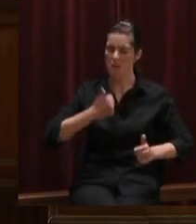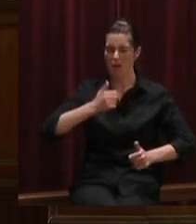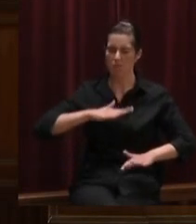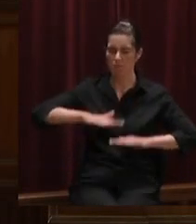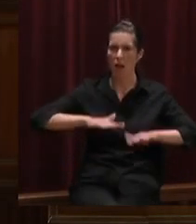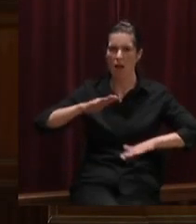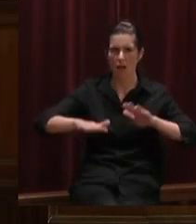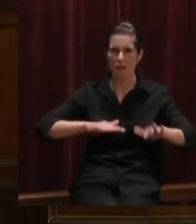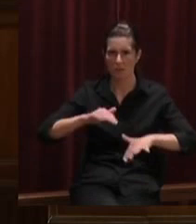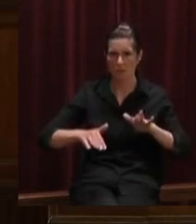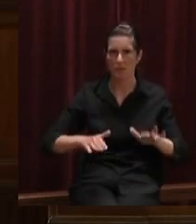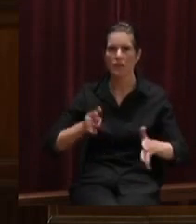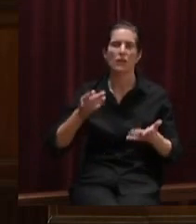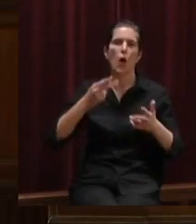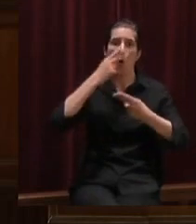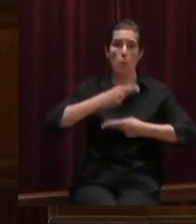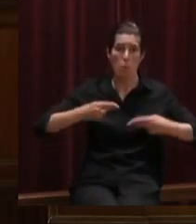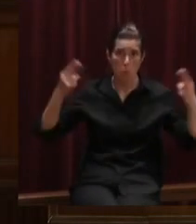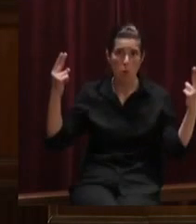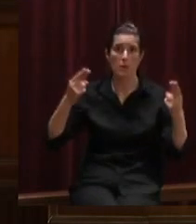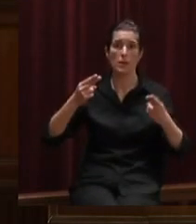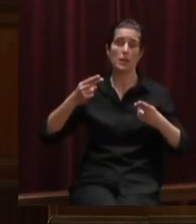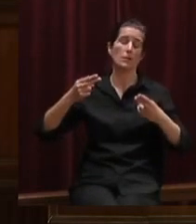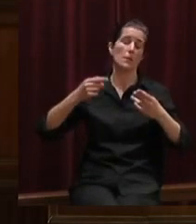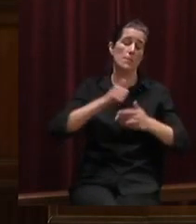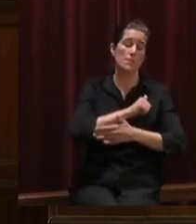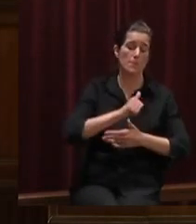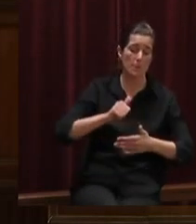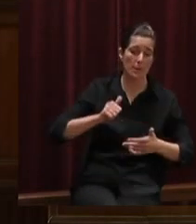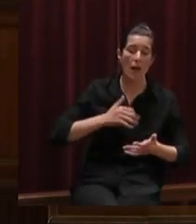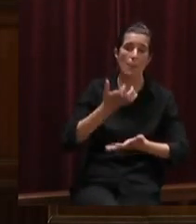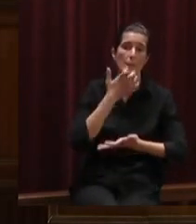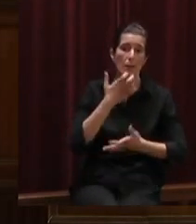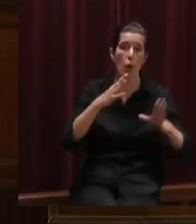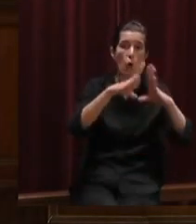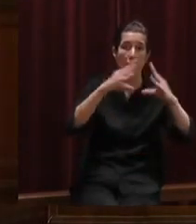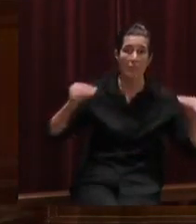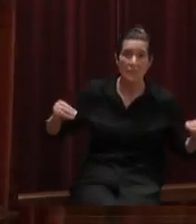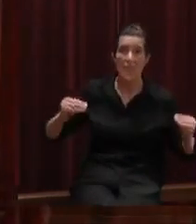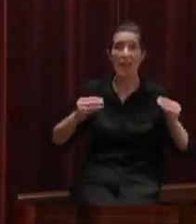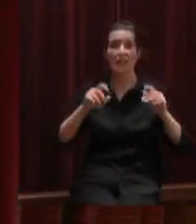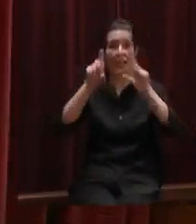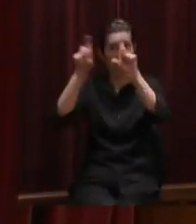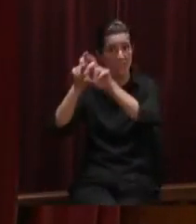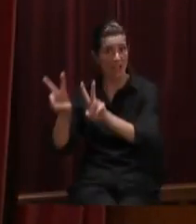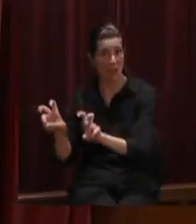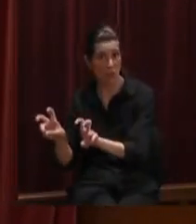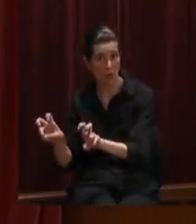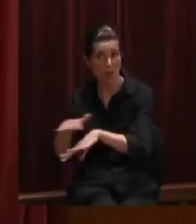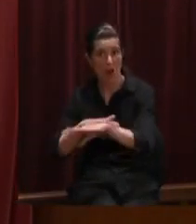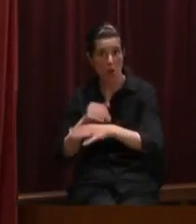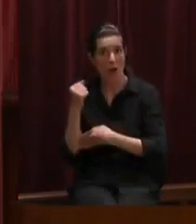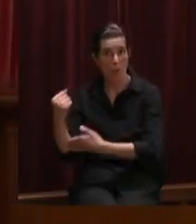els mecanismes en marxa, els que té la universitat i els clústers en què col·laboren els sectors amb el suport del govern, els que ens han de